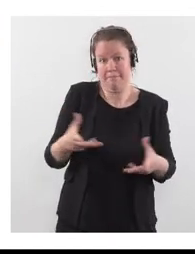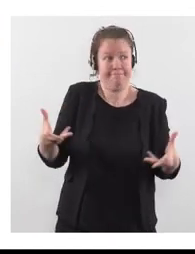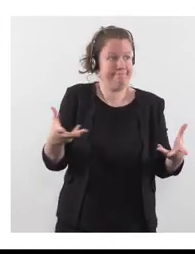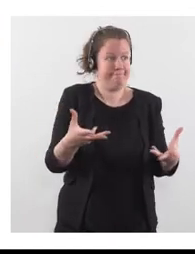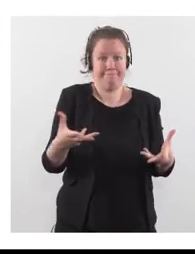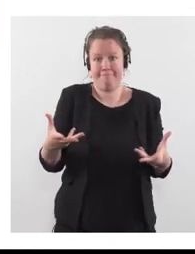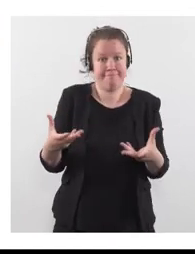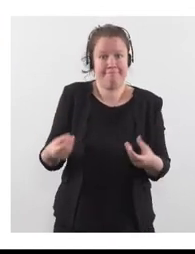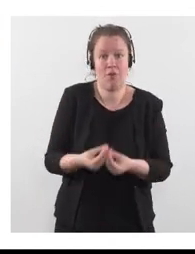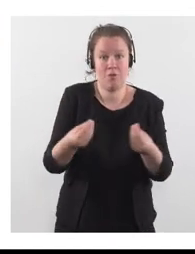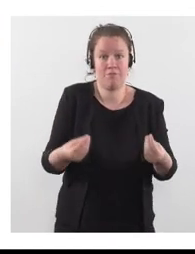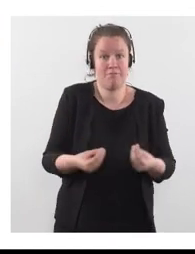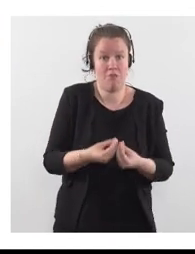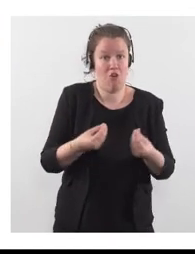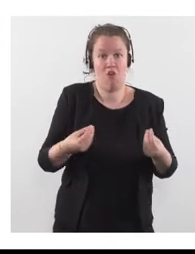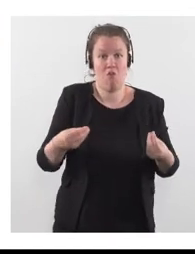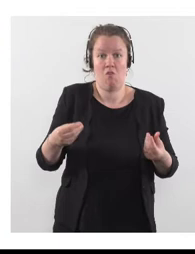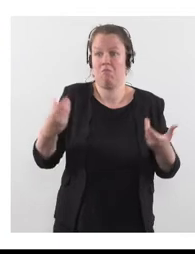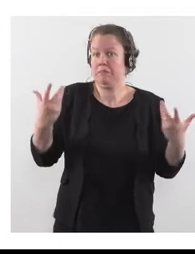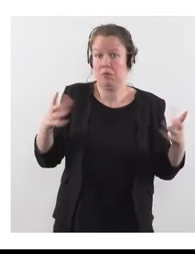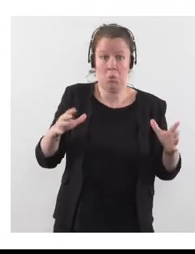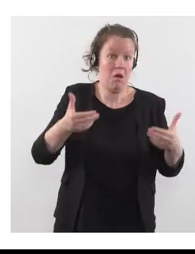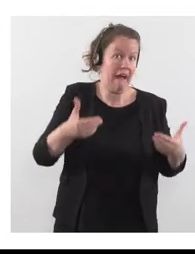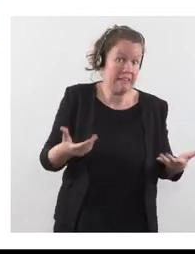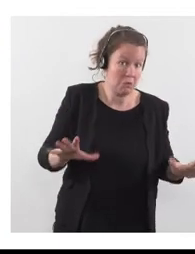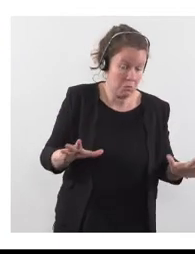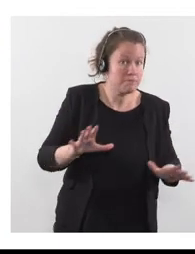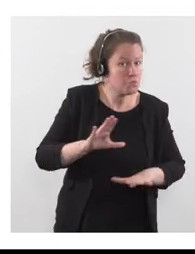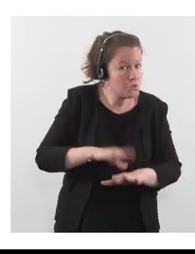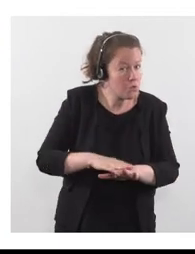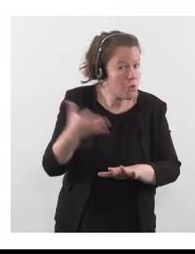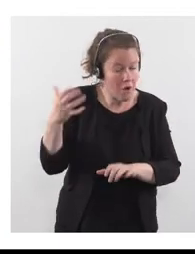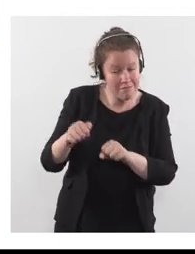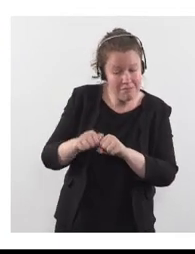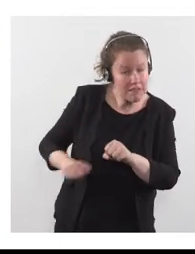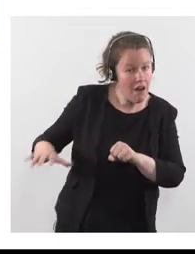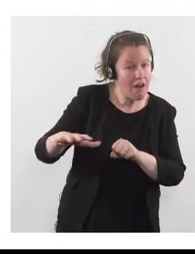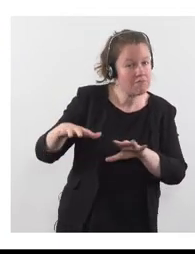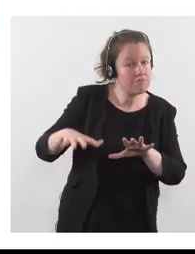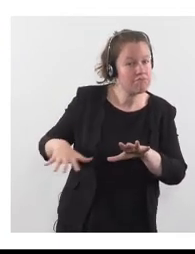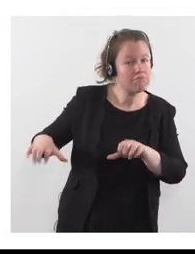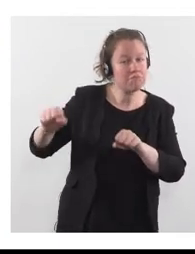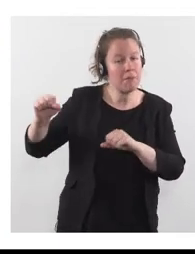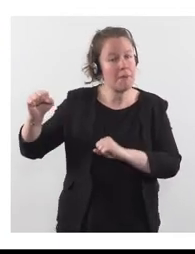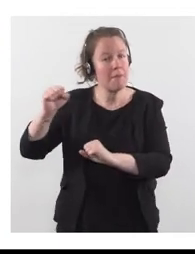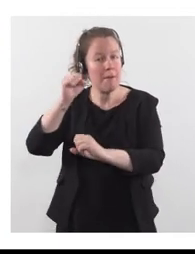décision malheureuse. Grâce aux médias et à notre publicité, eh bien, cela a circulé